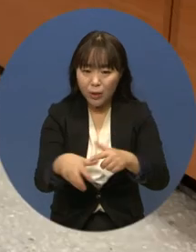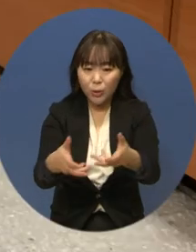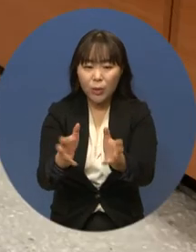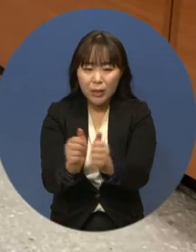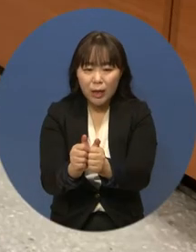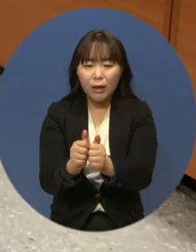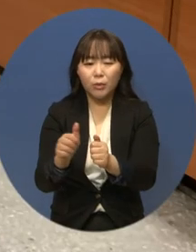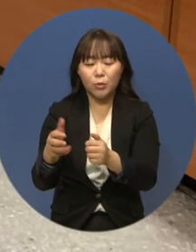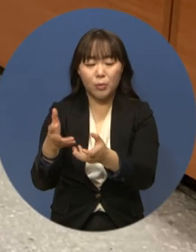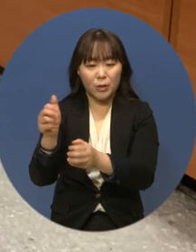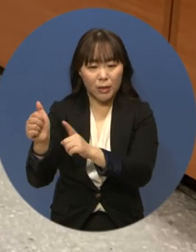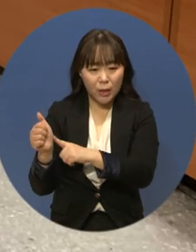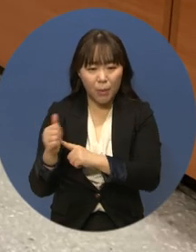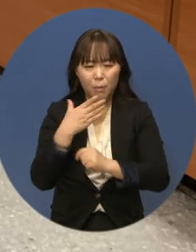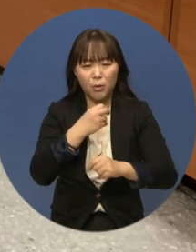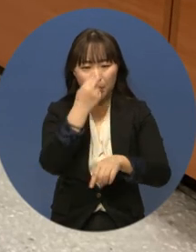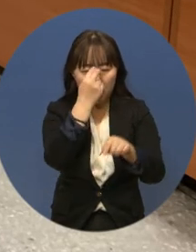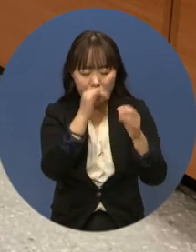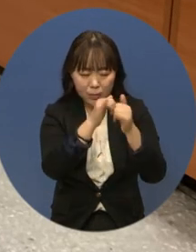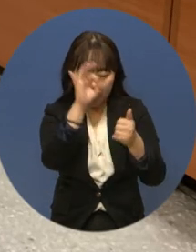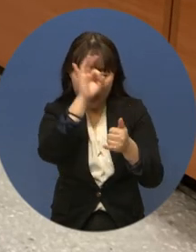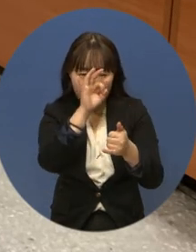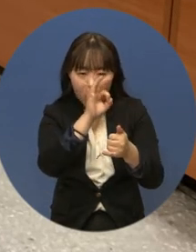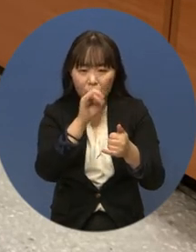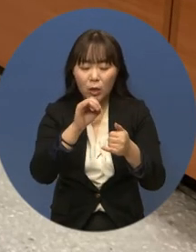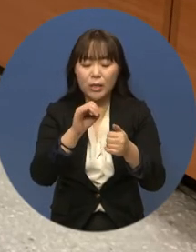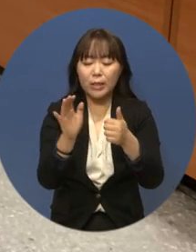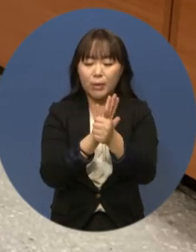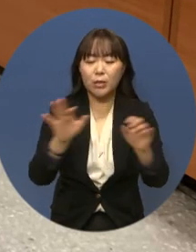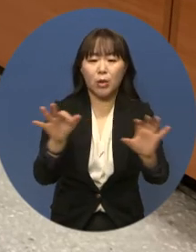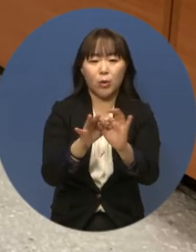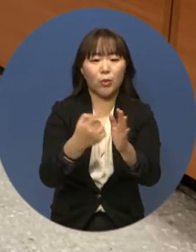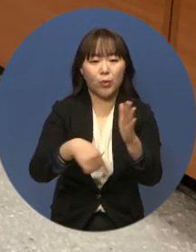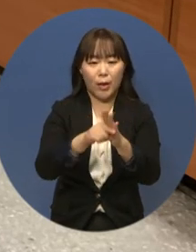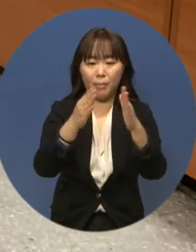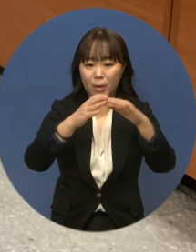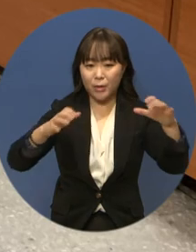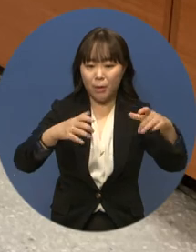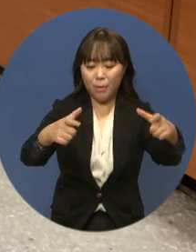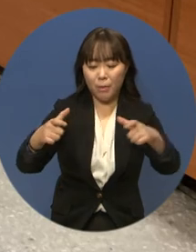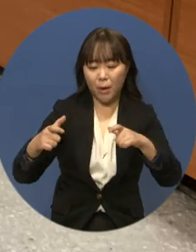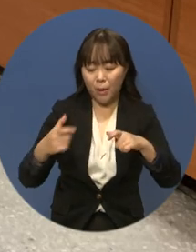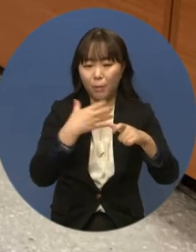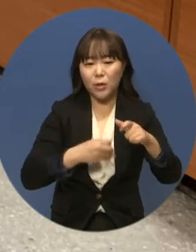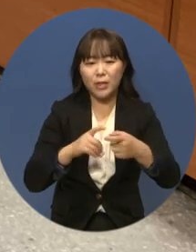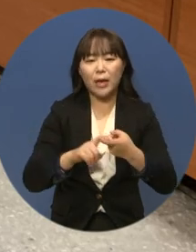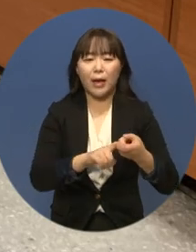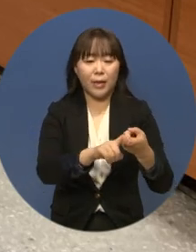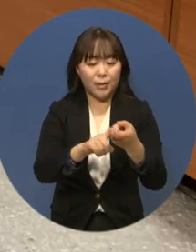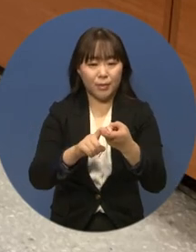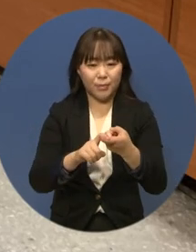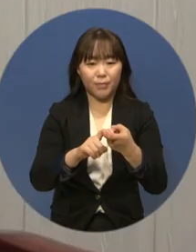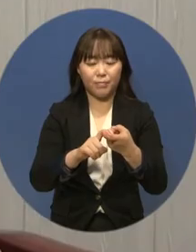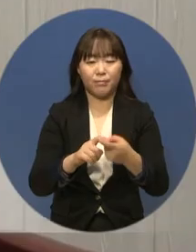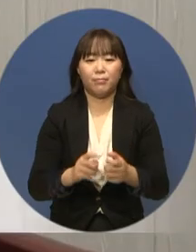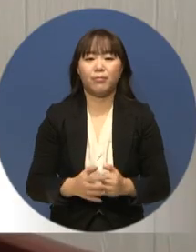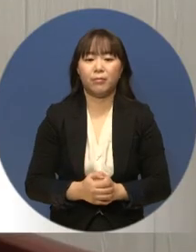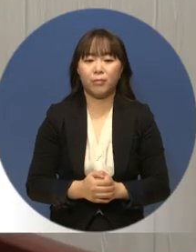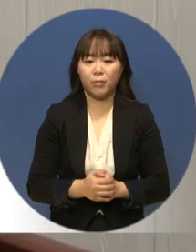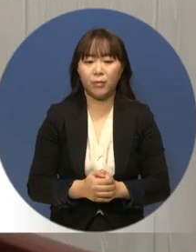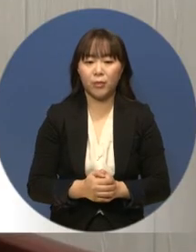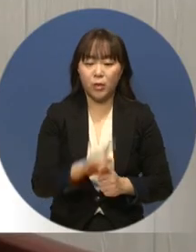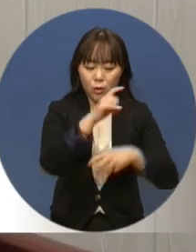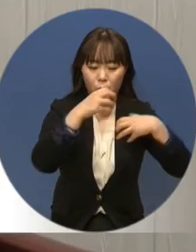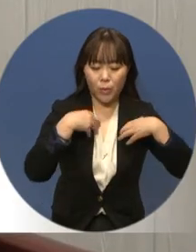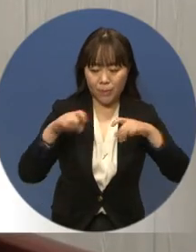복지사각지대 발굴과 복지 서비스 연계를 위한 마을 단위 복지안정망 체계입니다. 관과